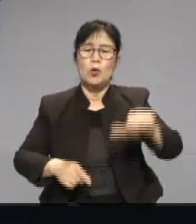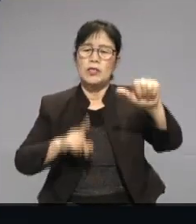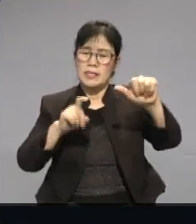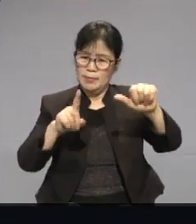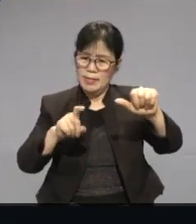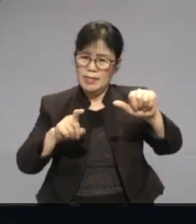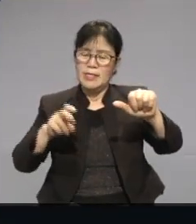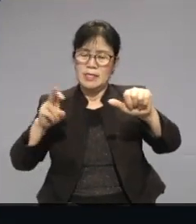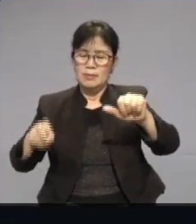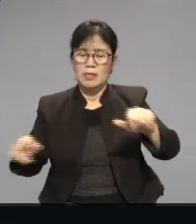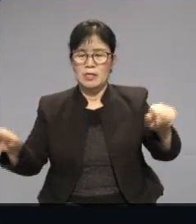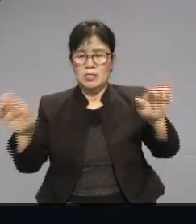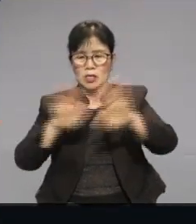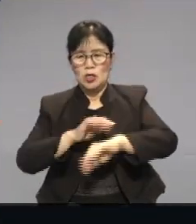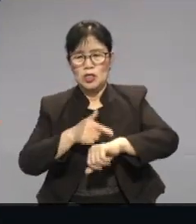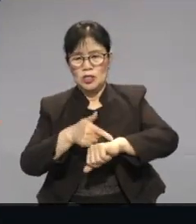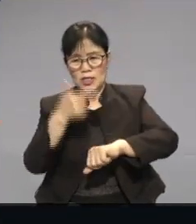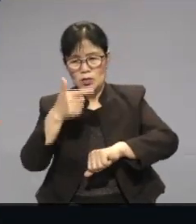12일 오후